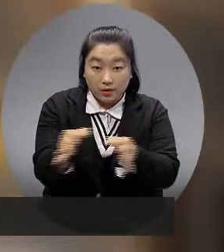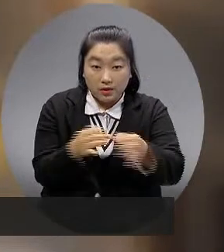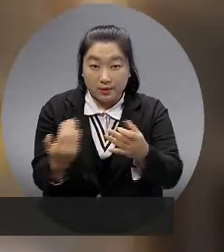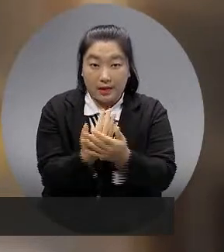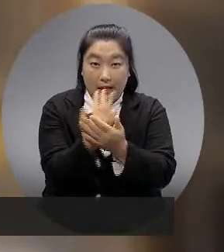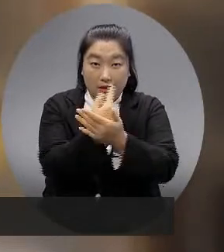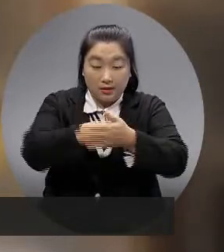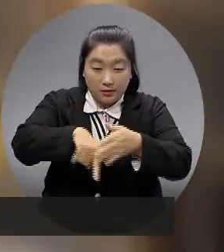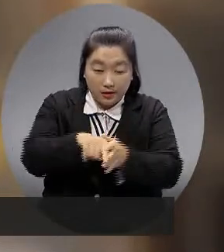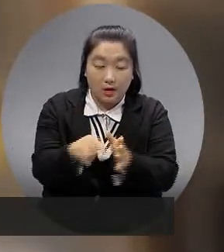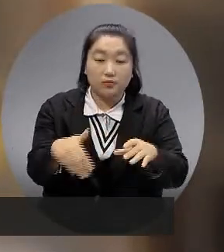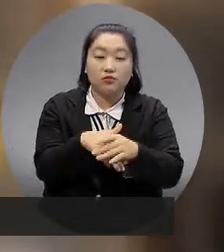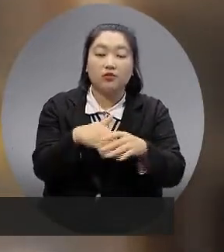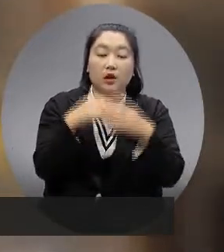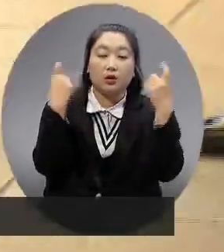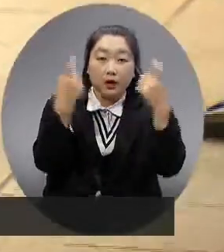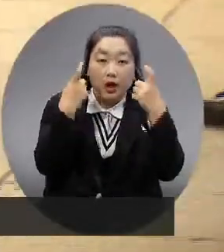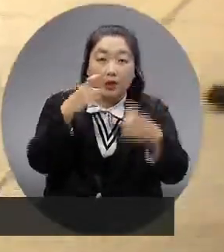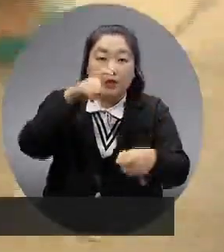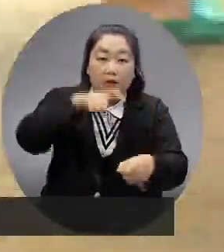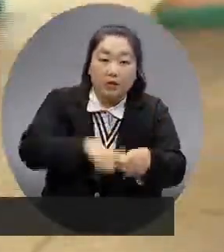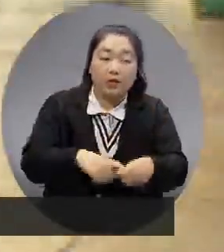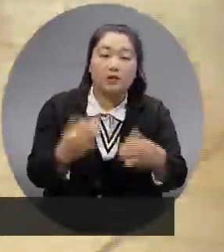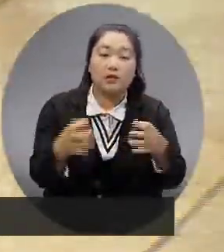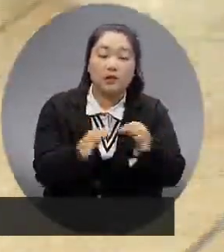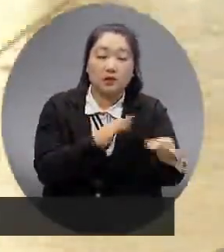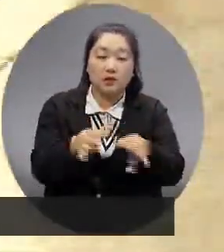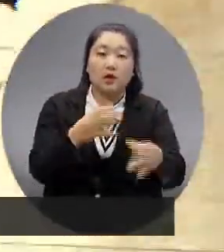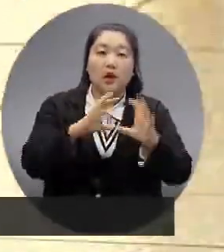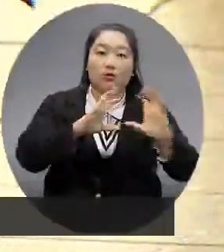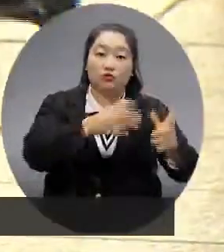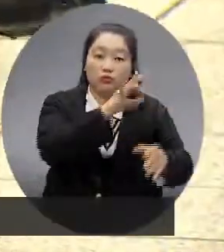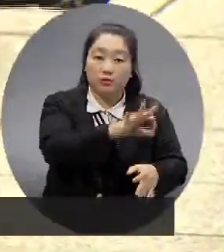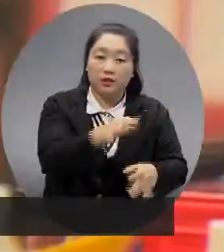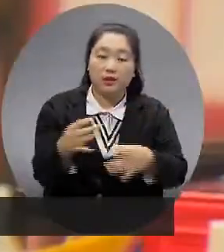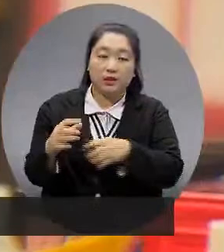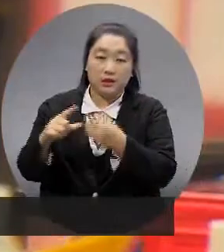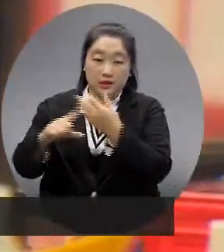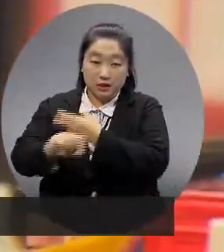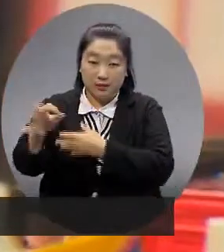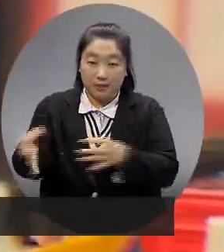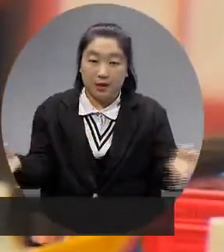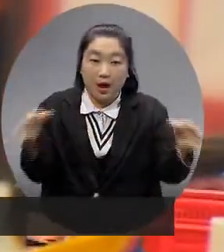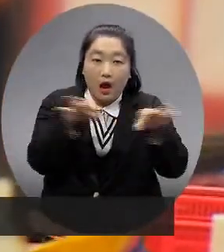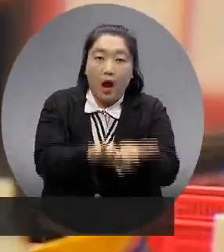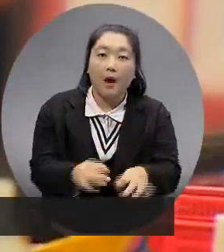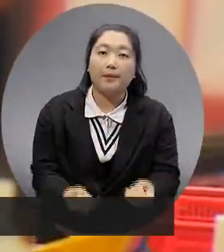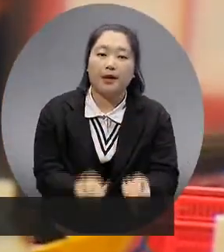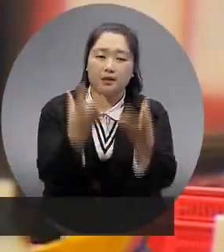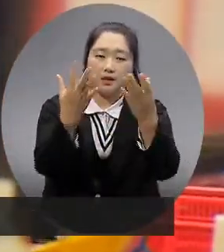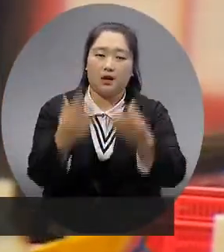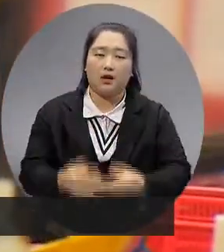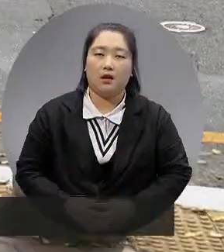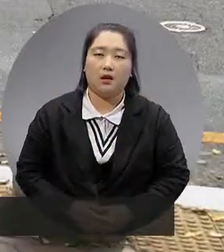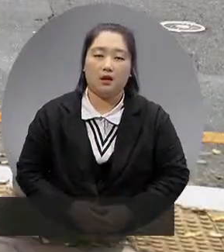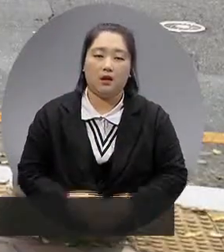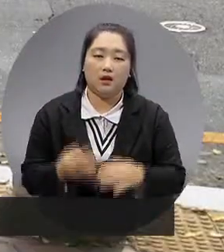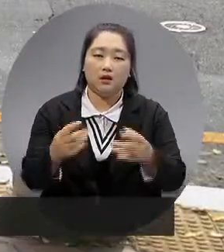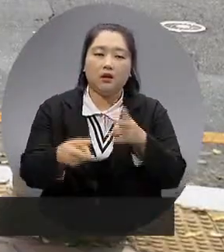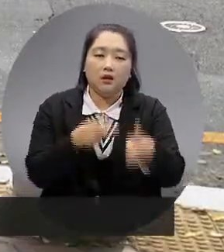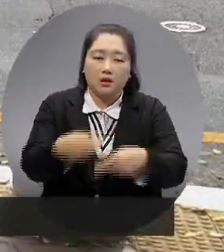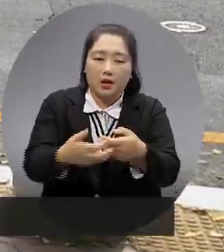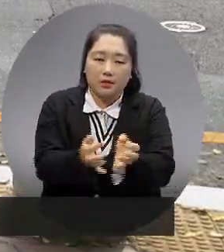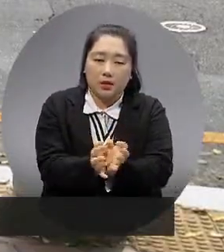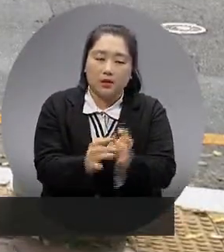위해 문화관광형 시장 육성사업단에서 국비와 지방비를 들여 개최하는 행사입니다. 이 사업단은